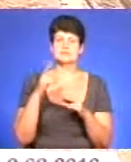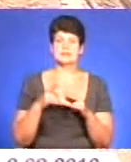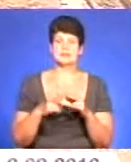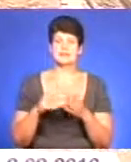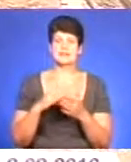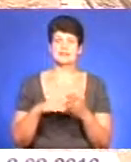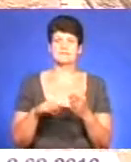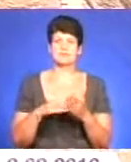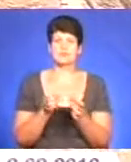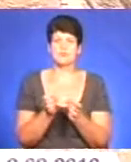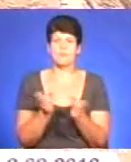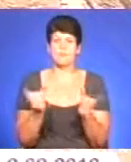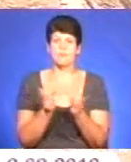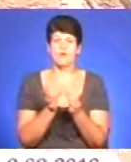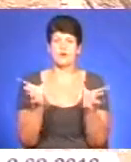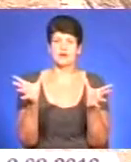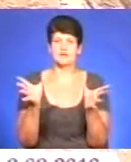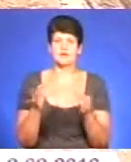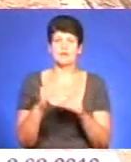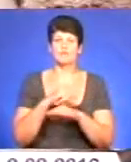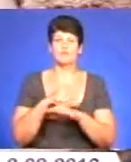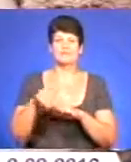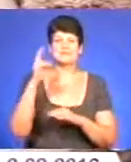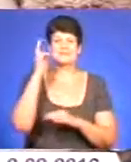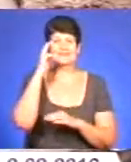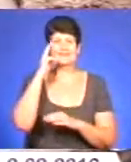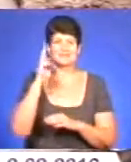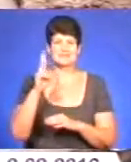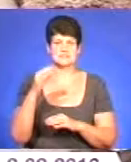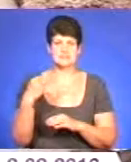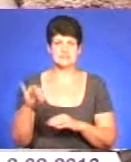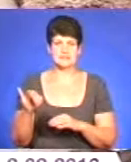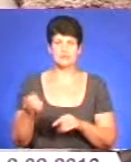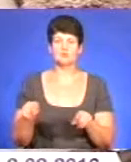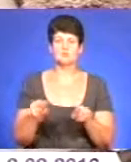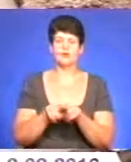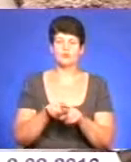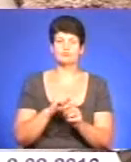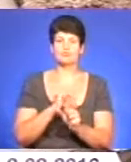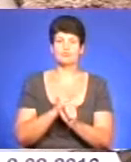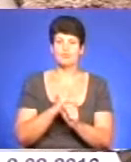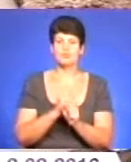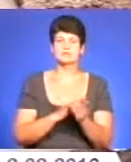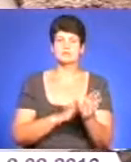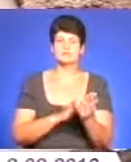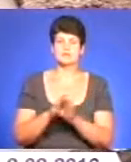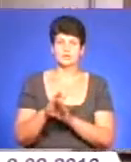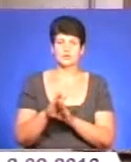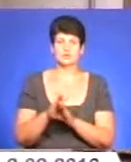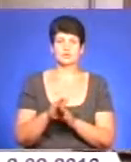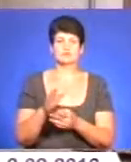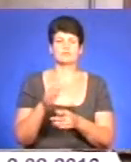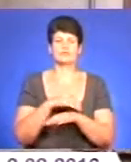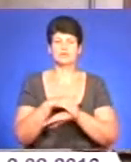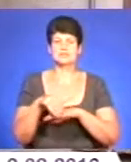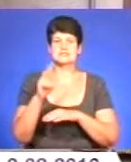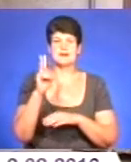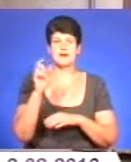ліквідацію поривів на колекторі, що на вулиці Київській. Аналогічні роботи виконають і на колекторах вулиць